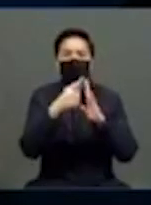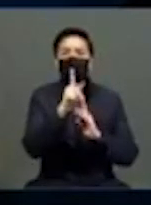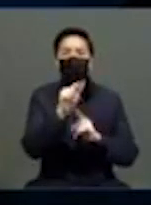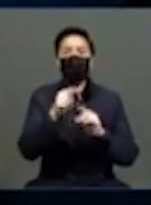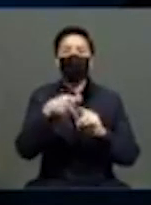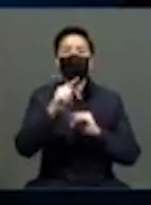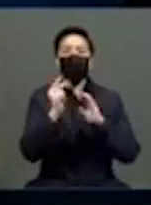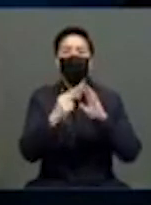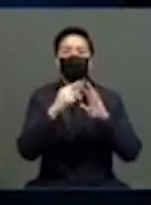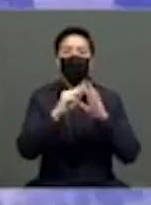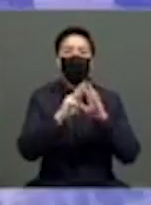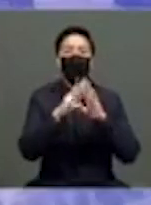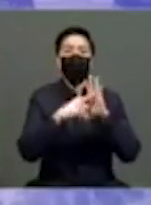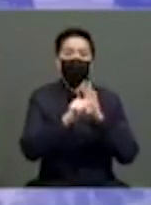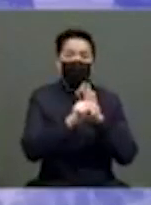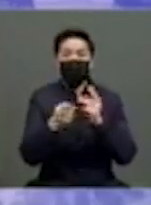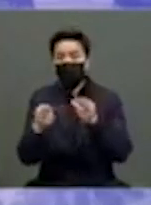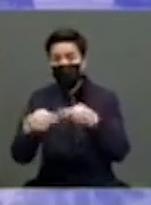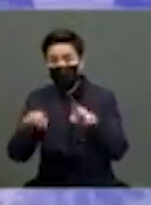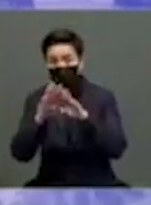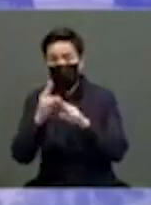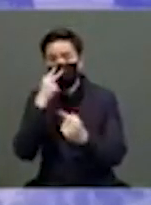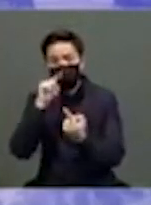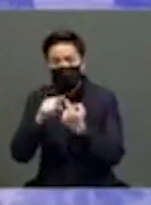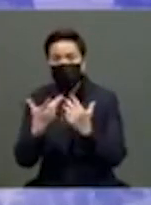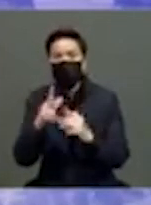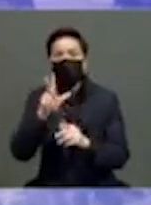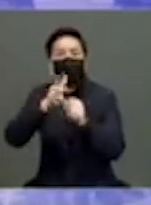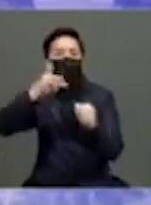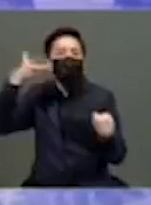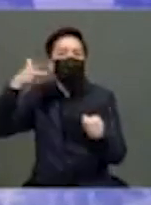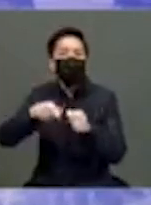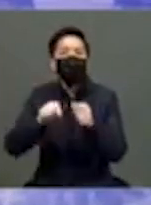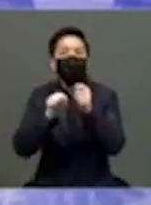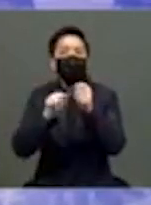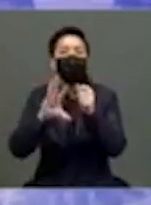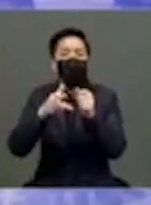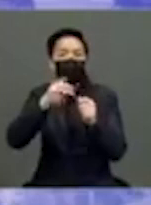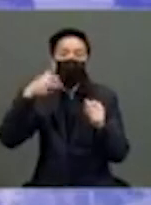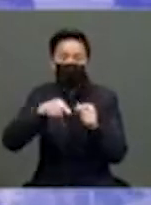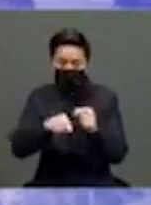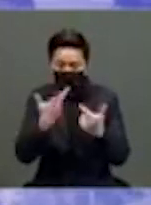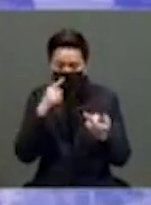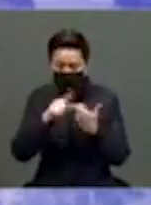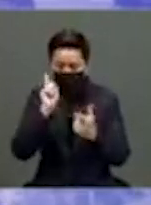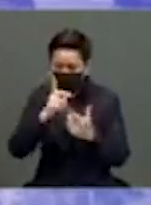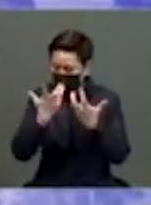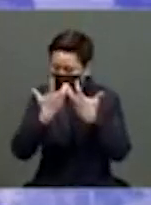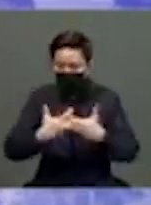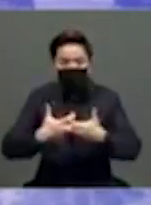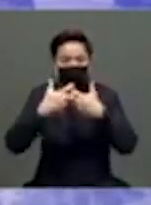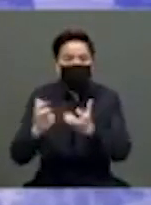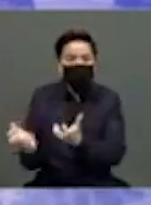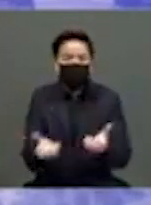นครปฐมก็ติดติดตามที่อ.สามพรานอำเภอเมืองนครปฐมนะครับซึ่งเป็นโรงงาน